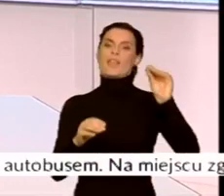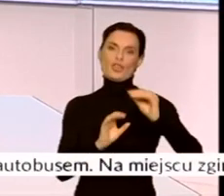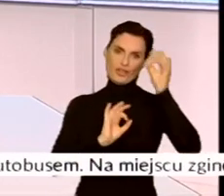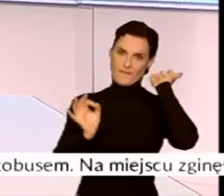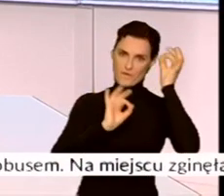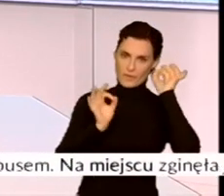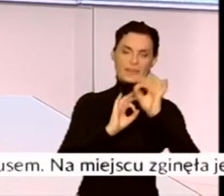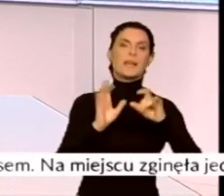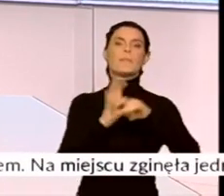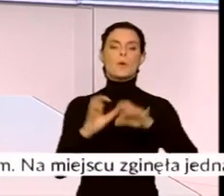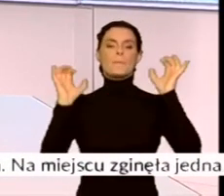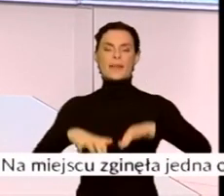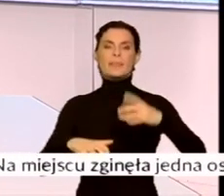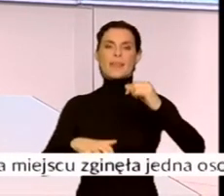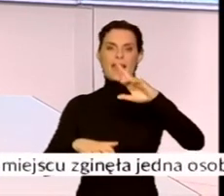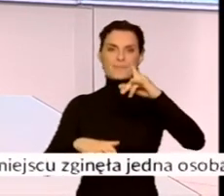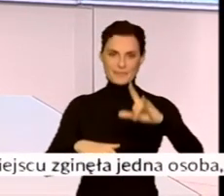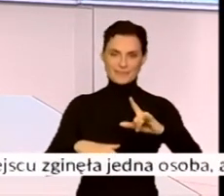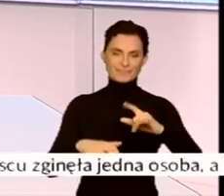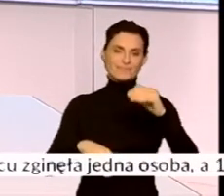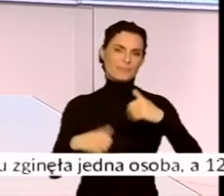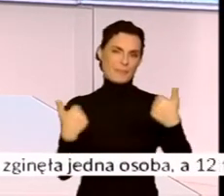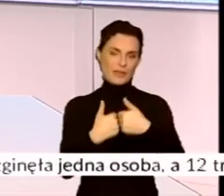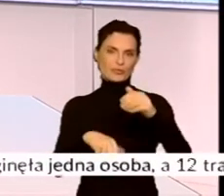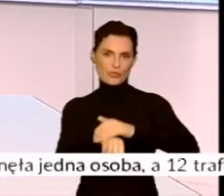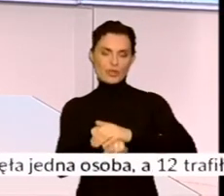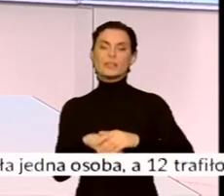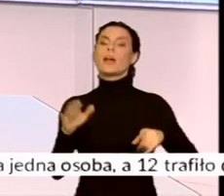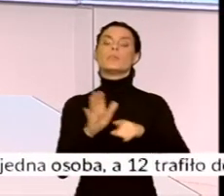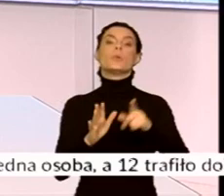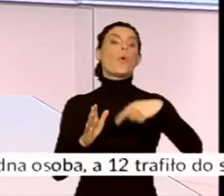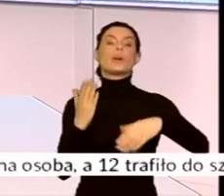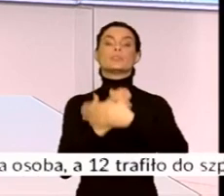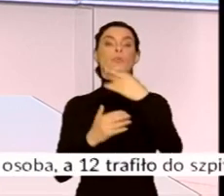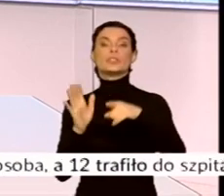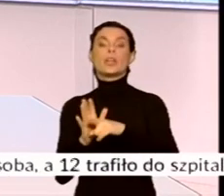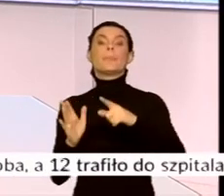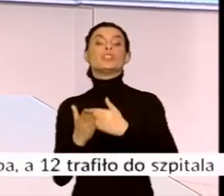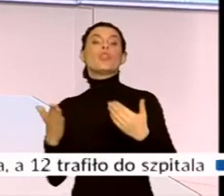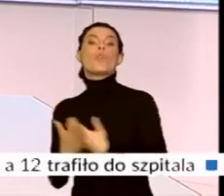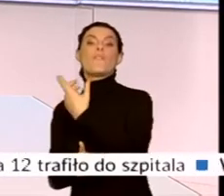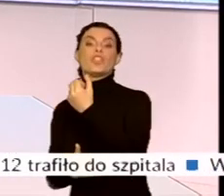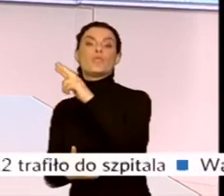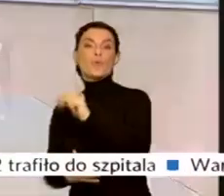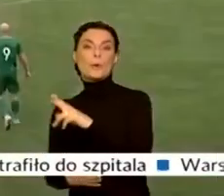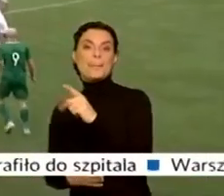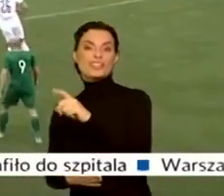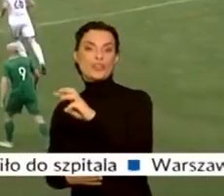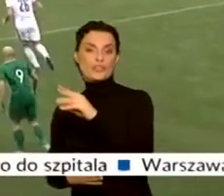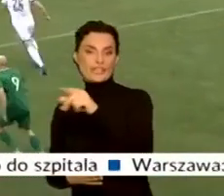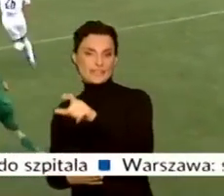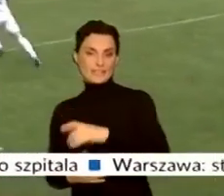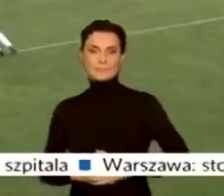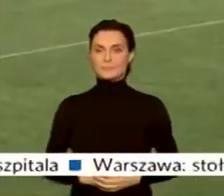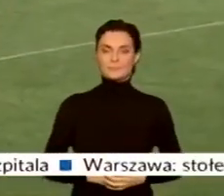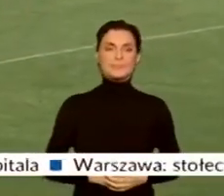W trzecioligowych derbach naszego regionu rezerwy Legii Warszawa podejmowały na stadionie w Ząbkach świt Nowy Dwór Mazowiecki. Pierwsza